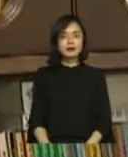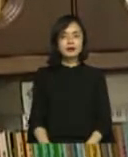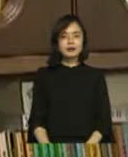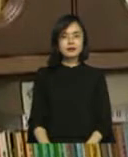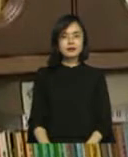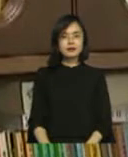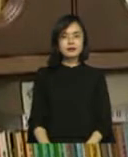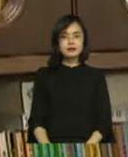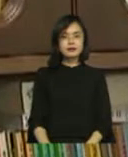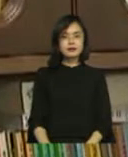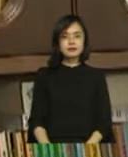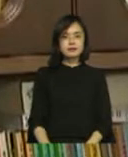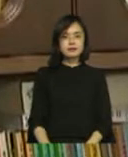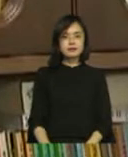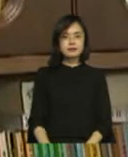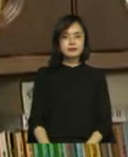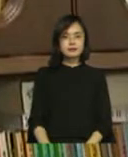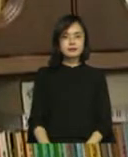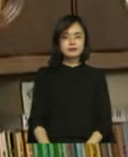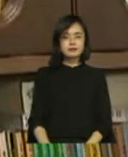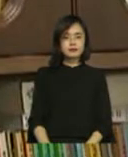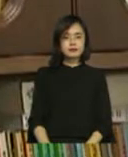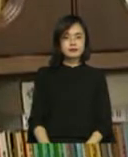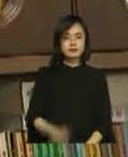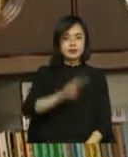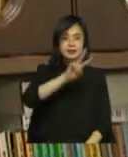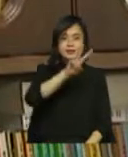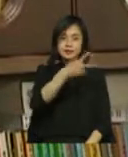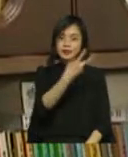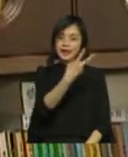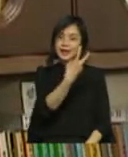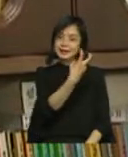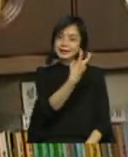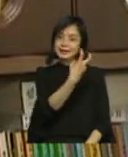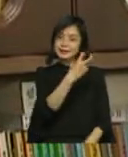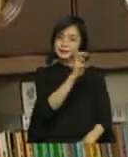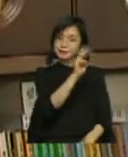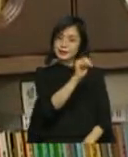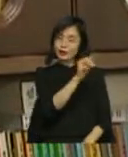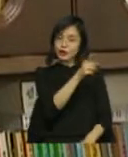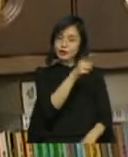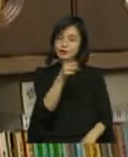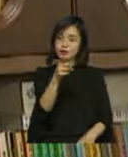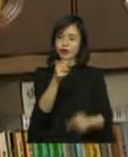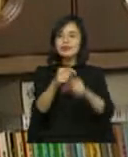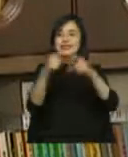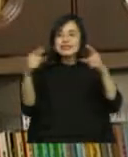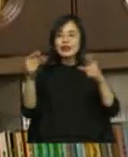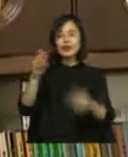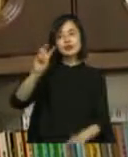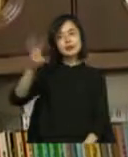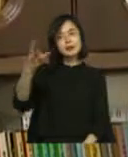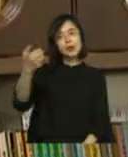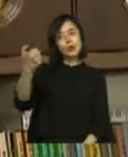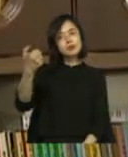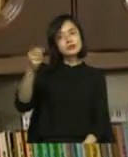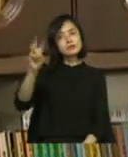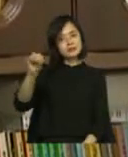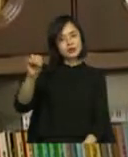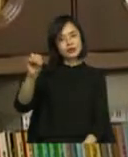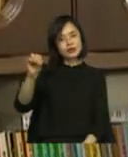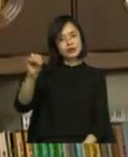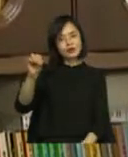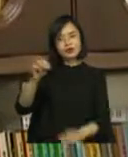승강장에서부터 250m까지 사업을 시행을 할 수가 있었는데요. 350m까지 약 100m 정도 더 늘리는 그런 내용을